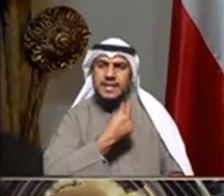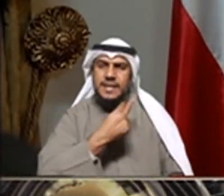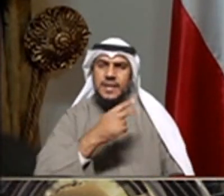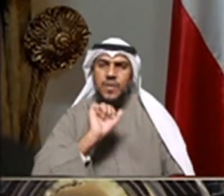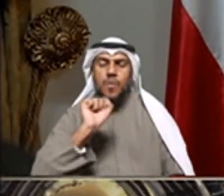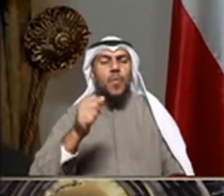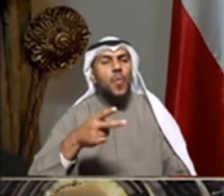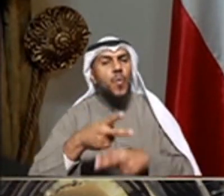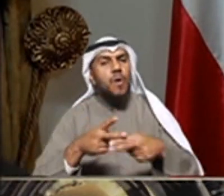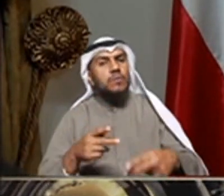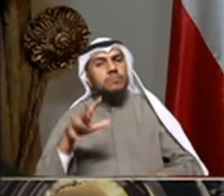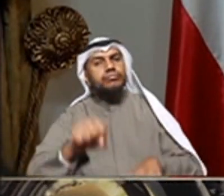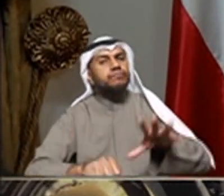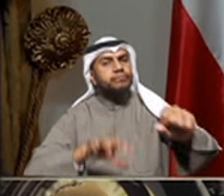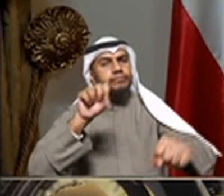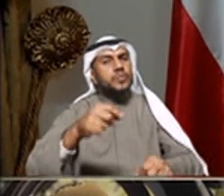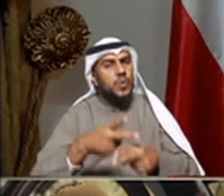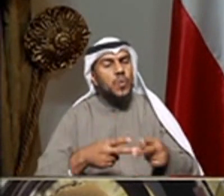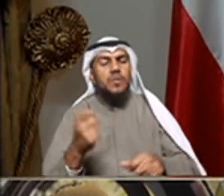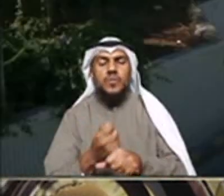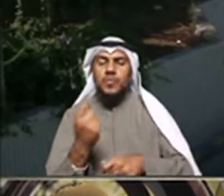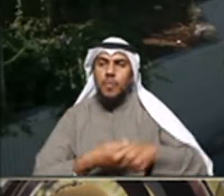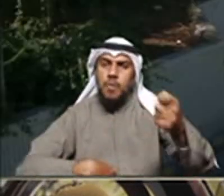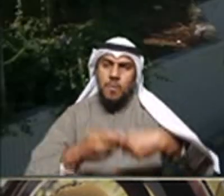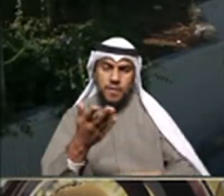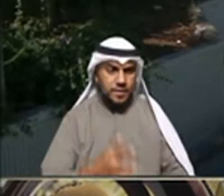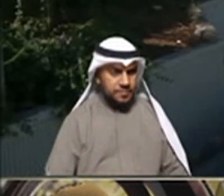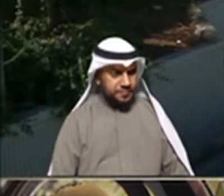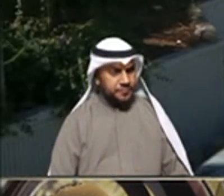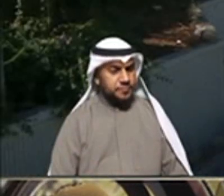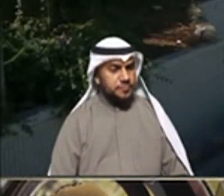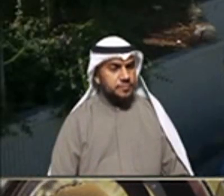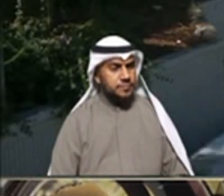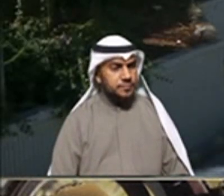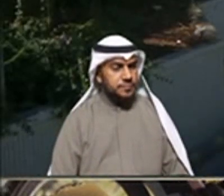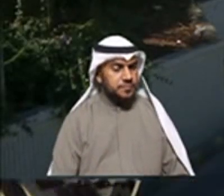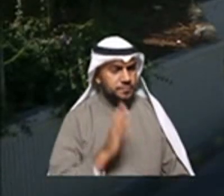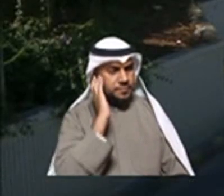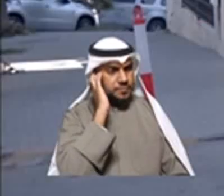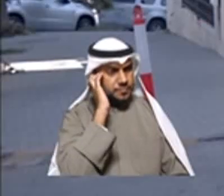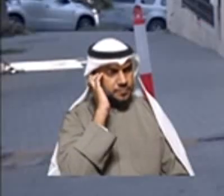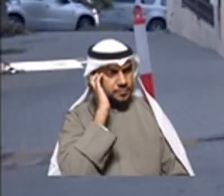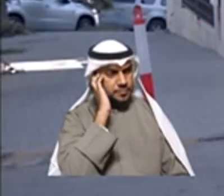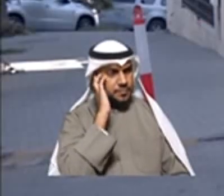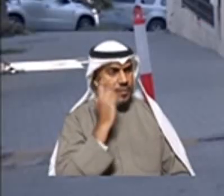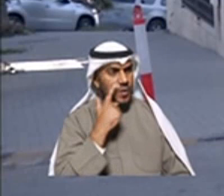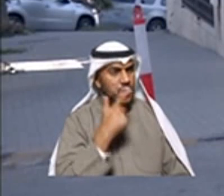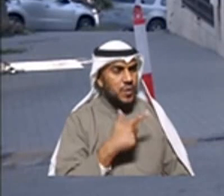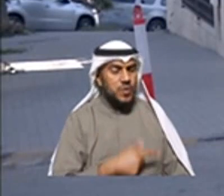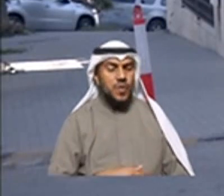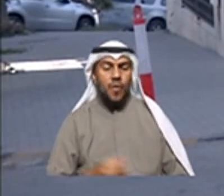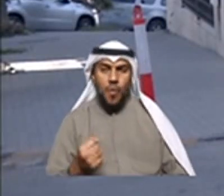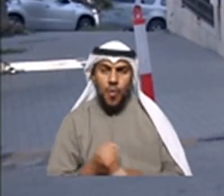أيضا للقطاع الخاص في المملكة الأردنية الهاشمية. تقدير أردني واسع للتواجد الاستثماري